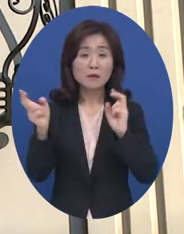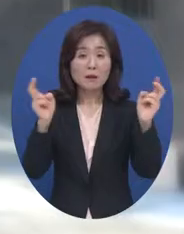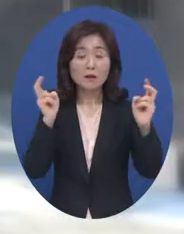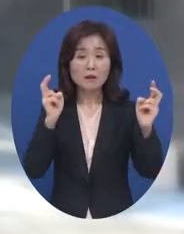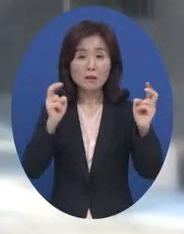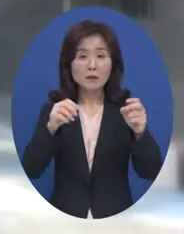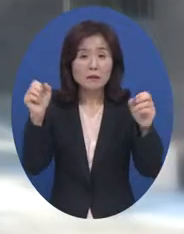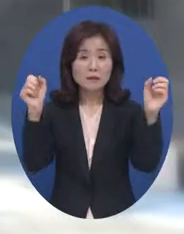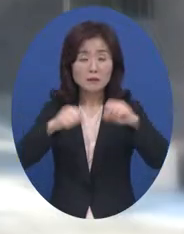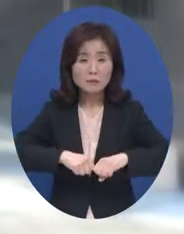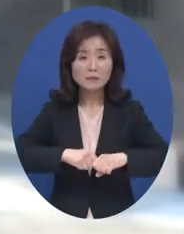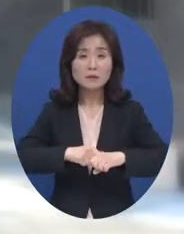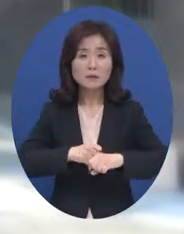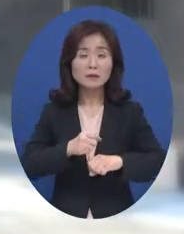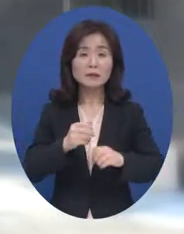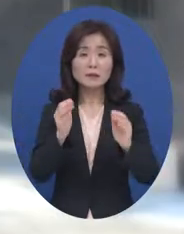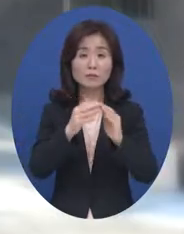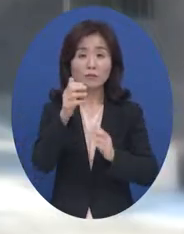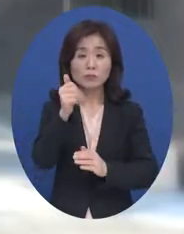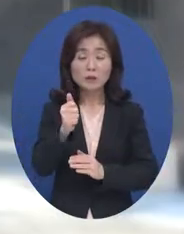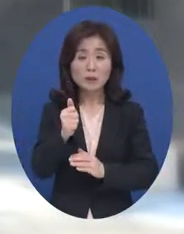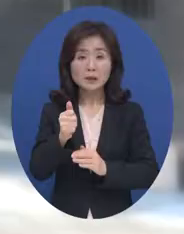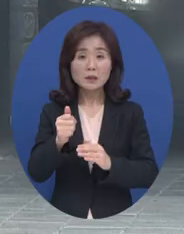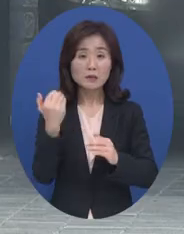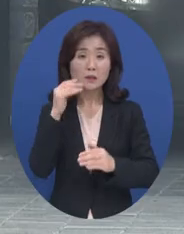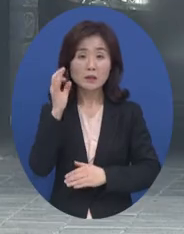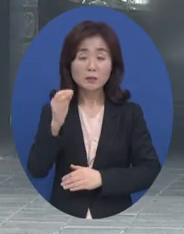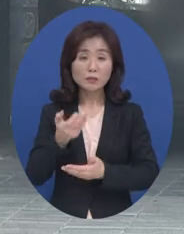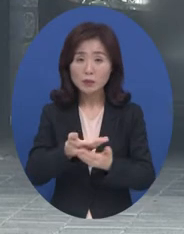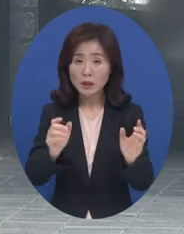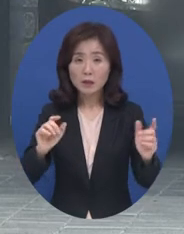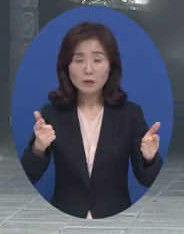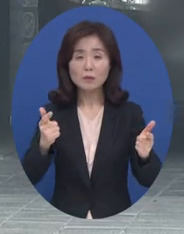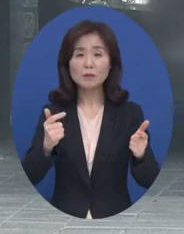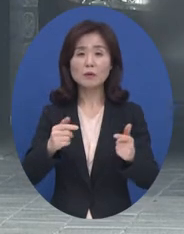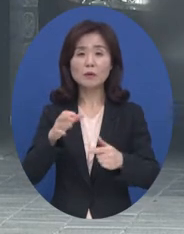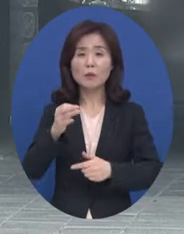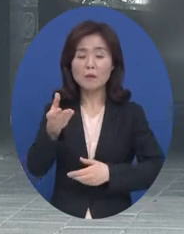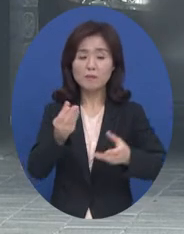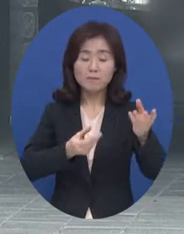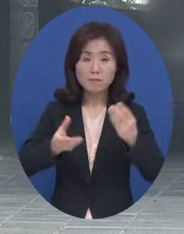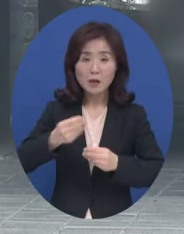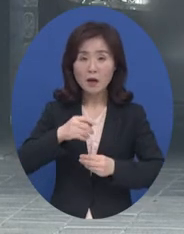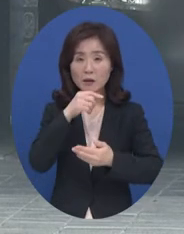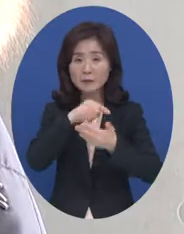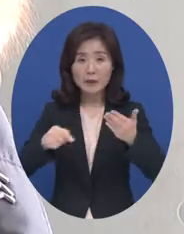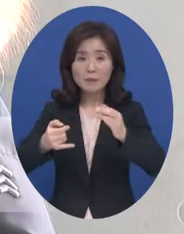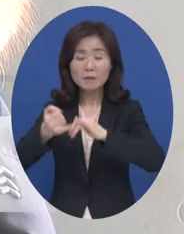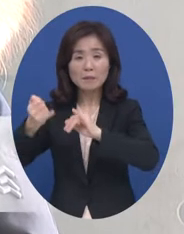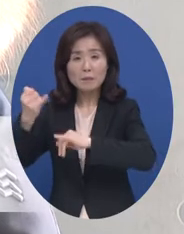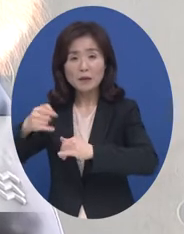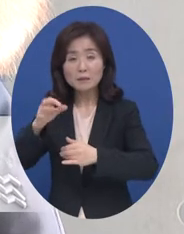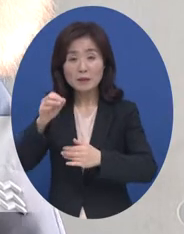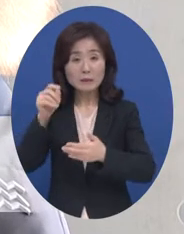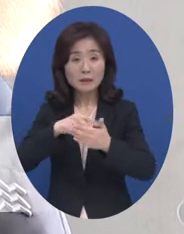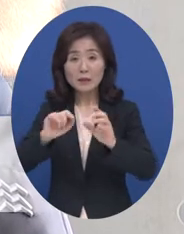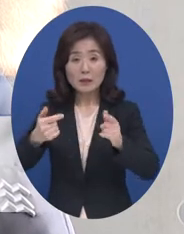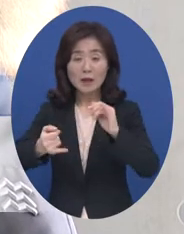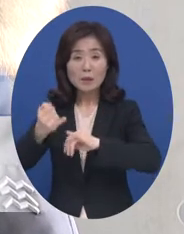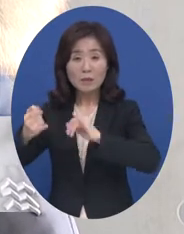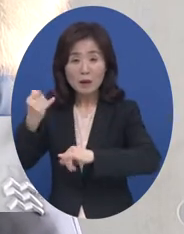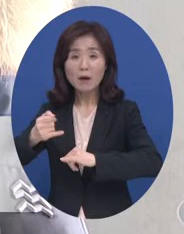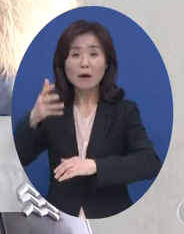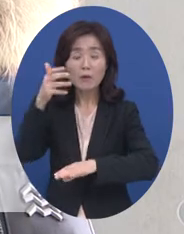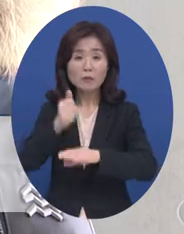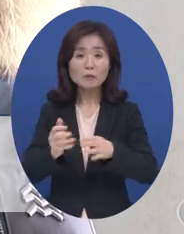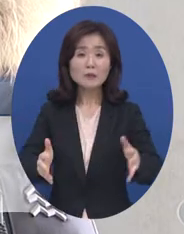전세보증금을 돌려주지 않고 대출 이자도 갚지 않아 거물들이 경매에 넘어가 고 있기 때문입니다 저는 실천 인데